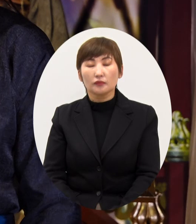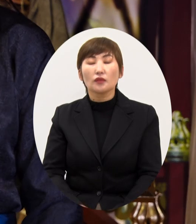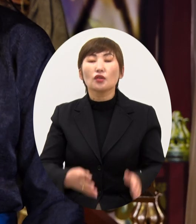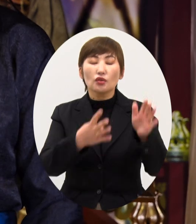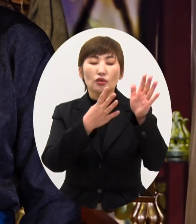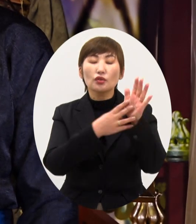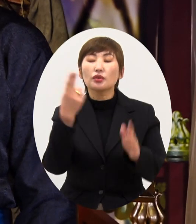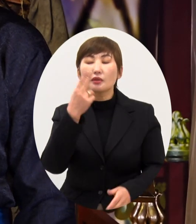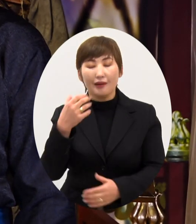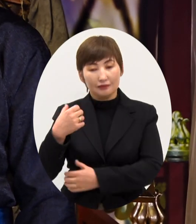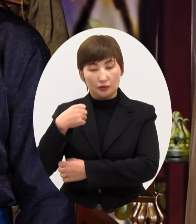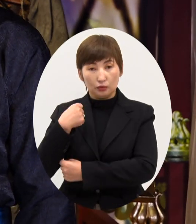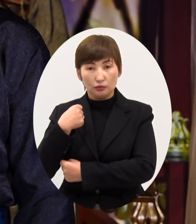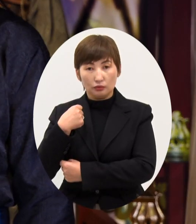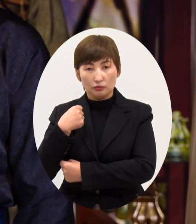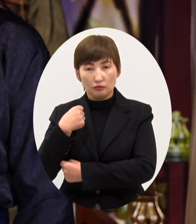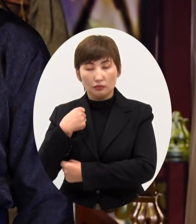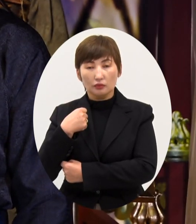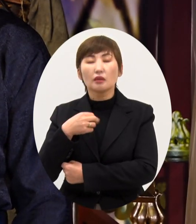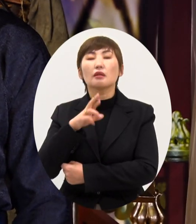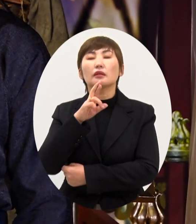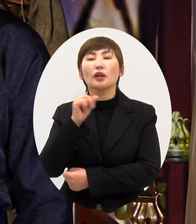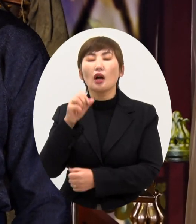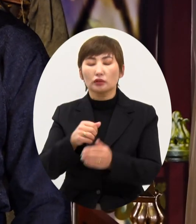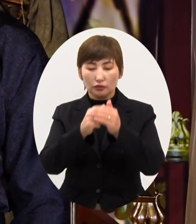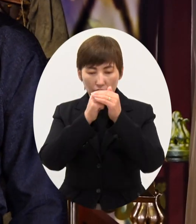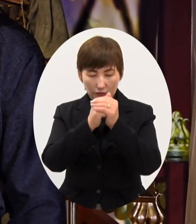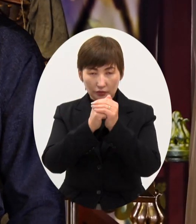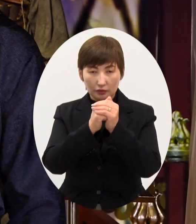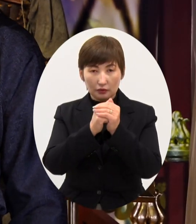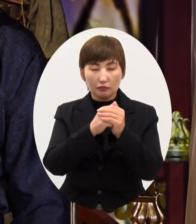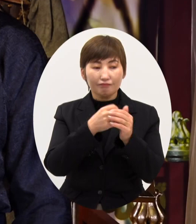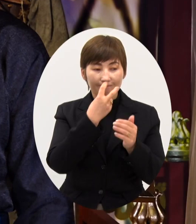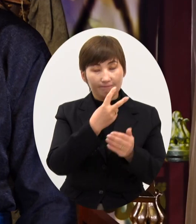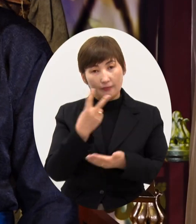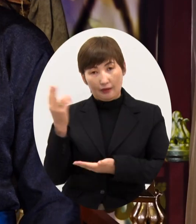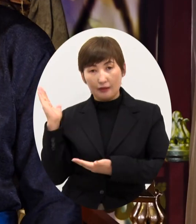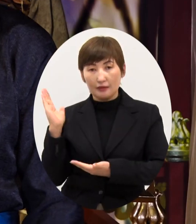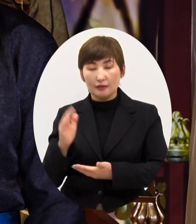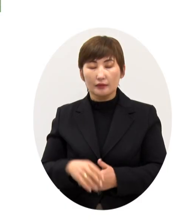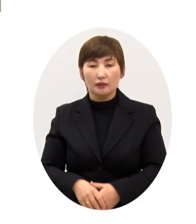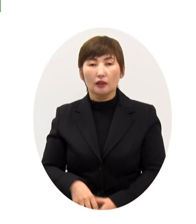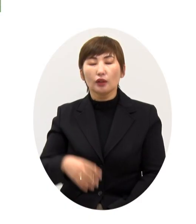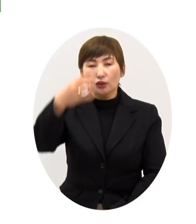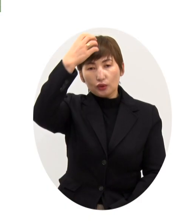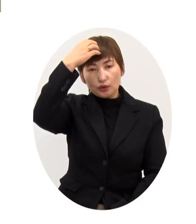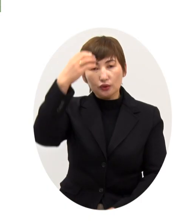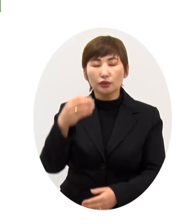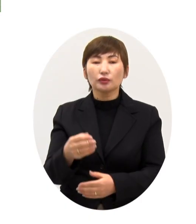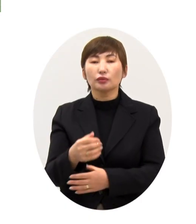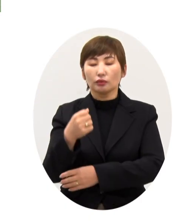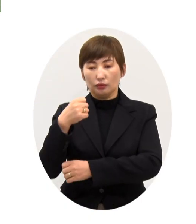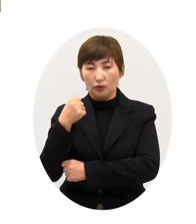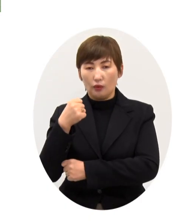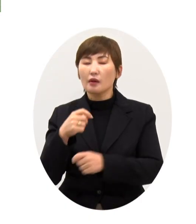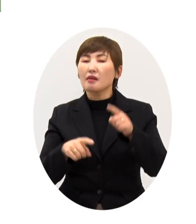За эсэн хөлт цагаан тугийг хэрхэн хүндэтгэн залж байгаа бичлэгийг харлаа. За төрийн туг